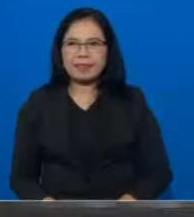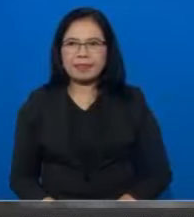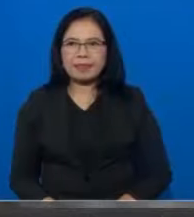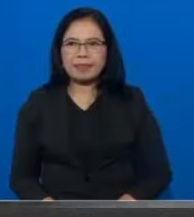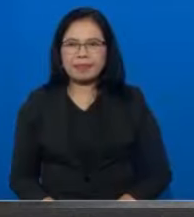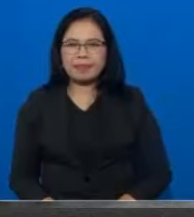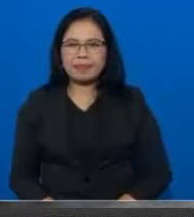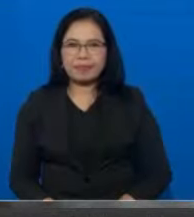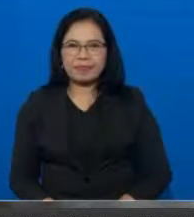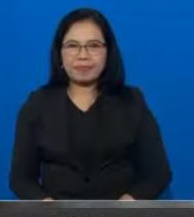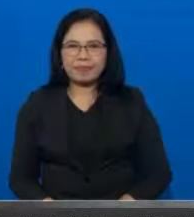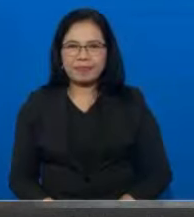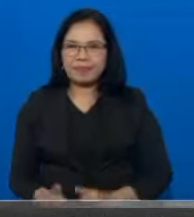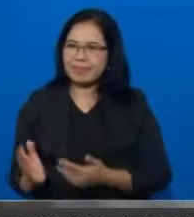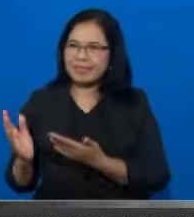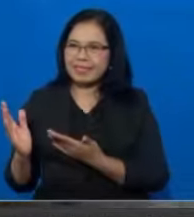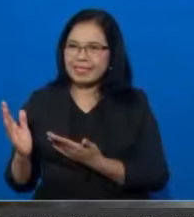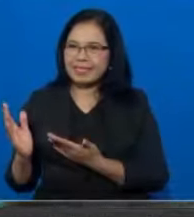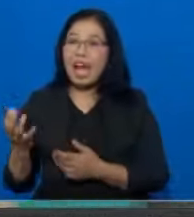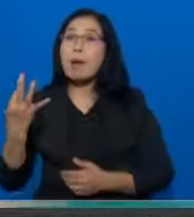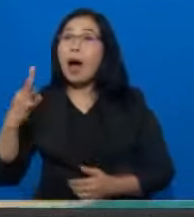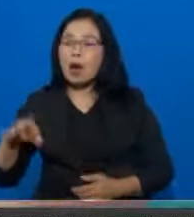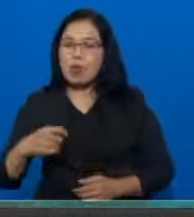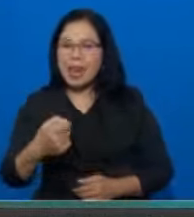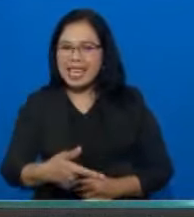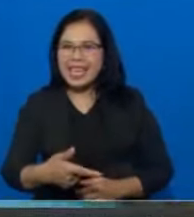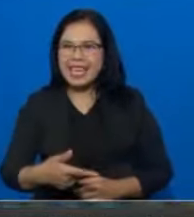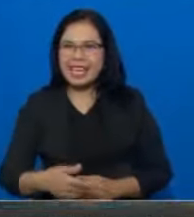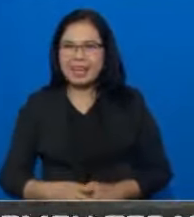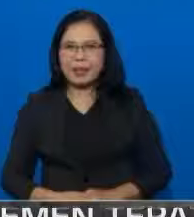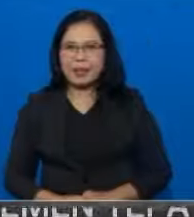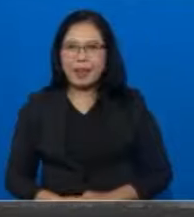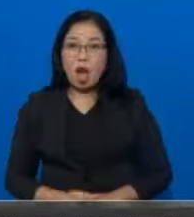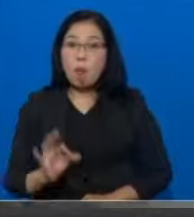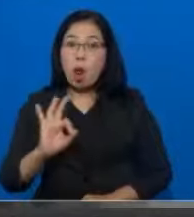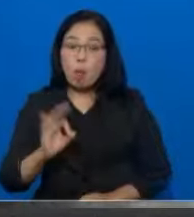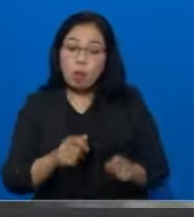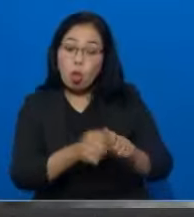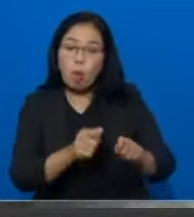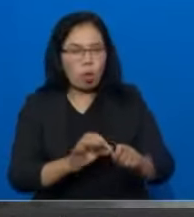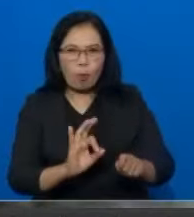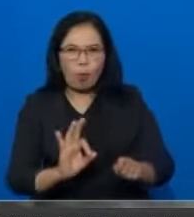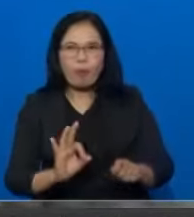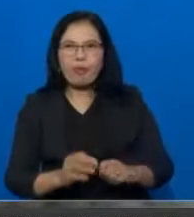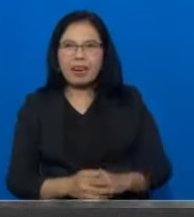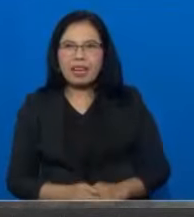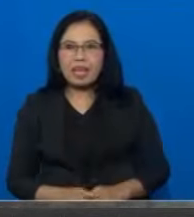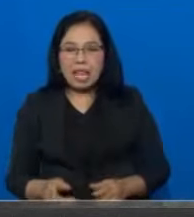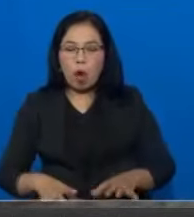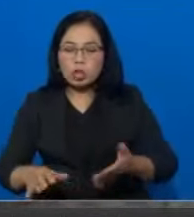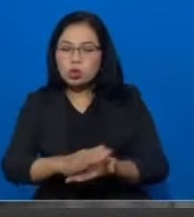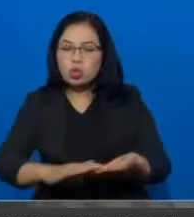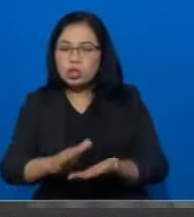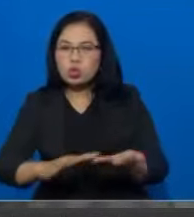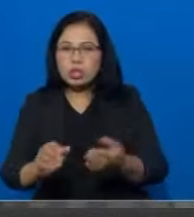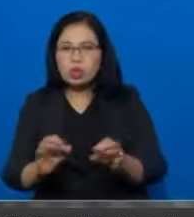kira-kira seperti ini kalau masih baru beli yang versi instannya lah, bisa dibilang. Tapi tetap harus dicuci dan harus dikeringkan terlebih dahulu sebelum